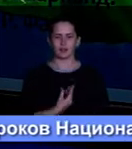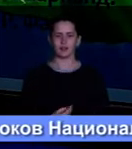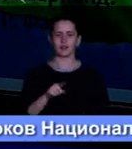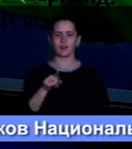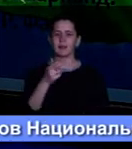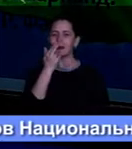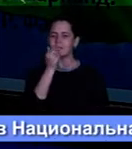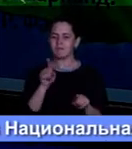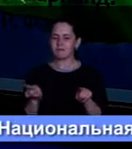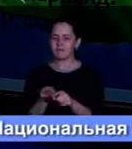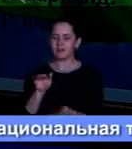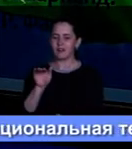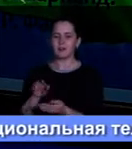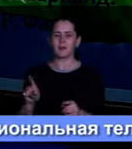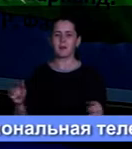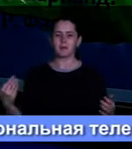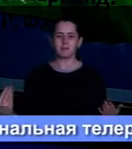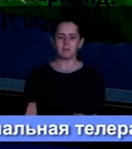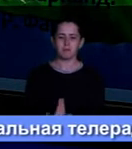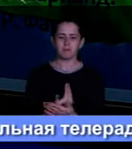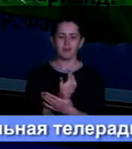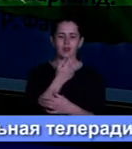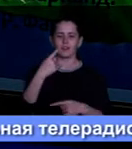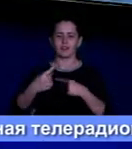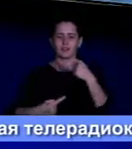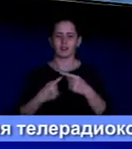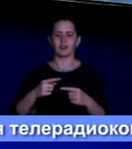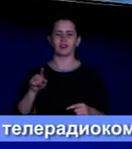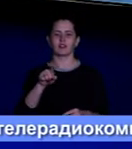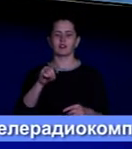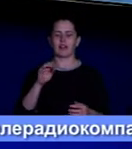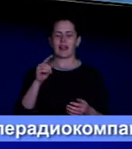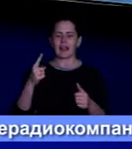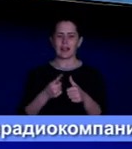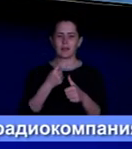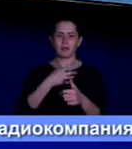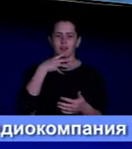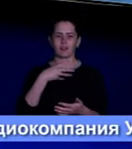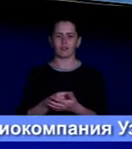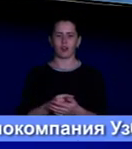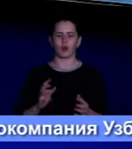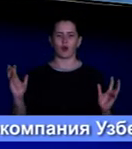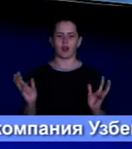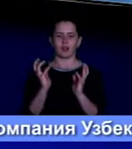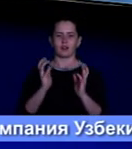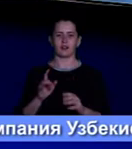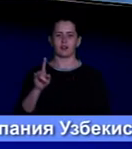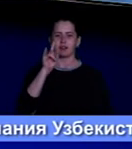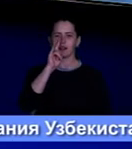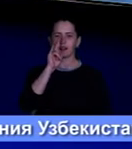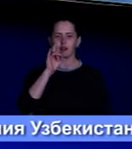беспечный малыш. Первозданное имя свое ты хранишь. Самарканд.